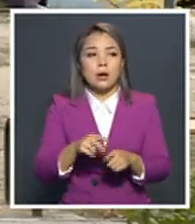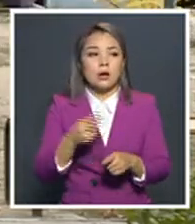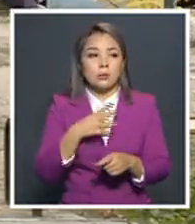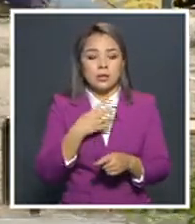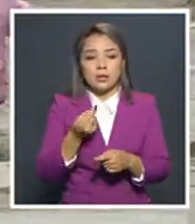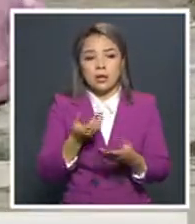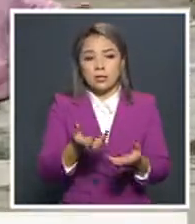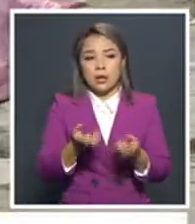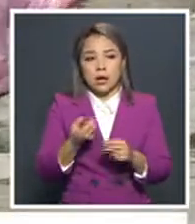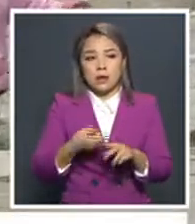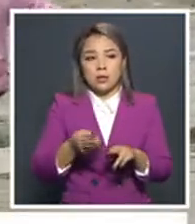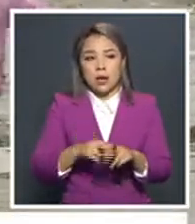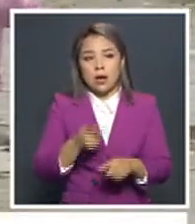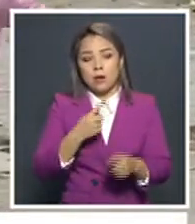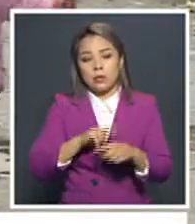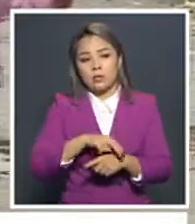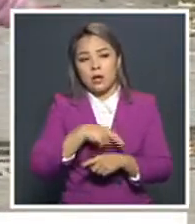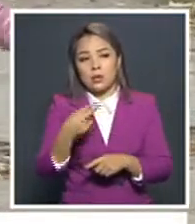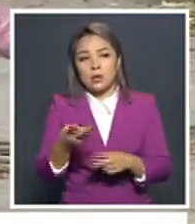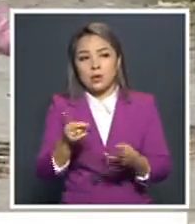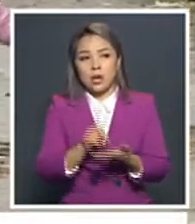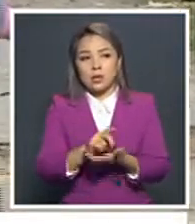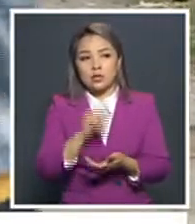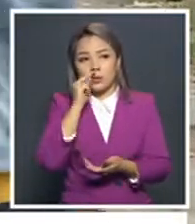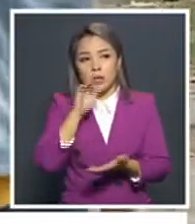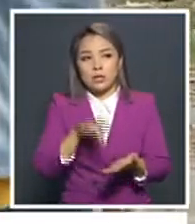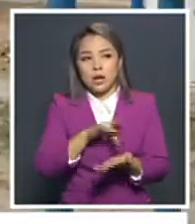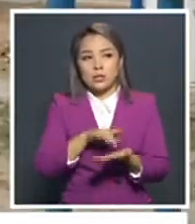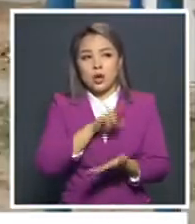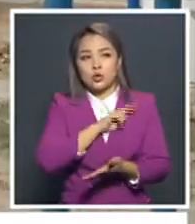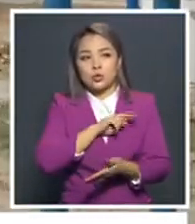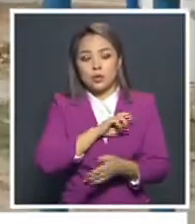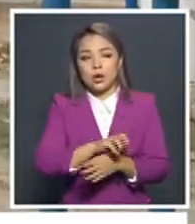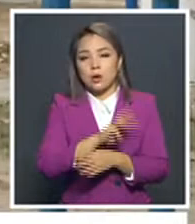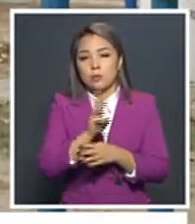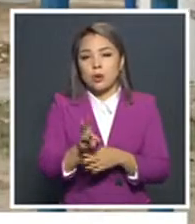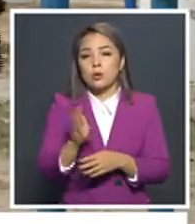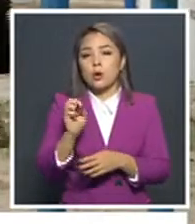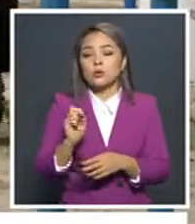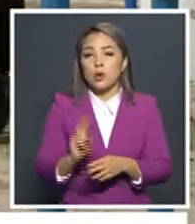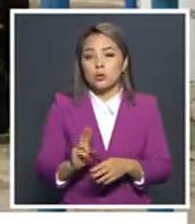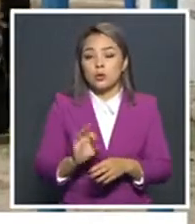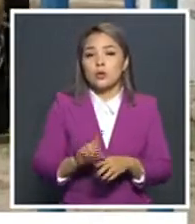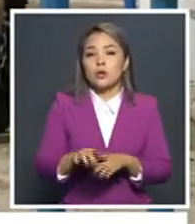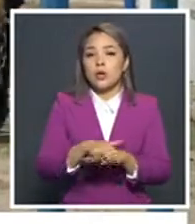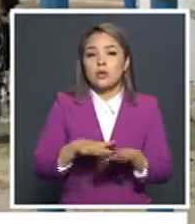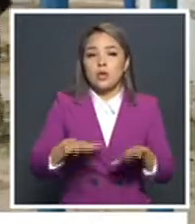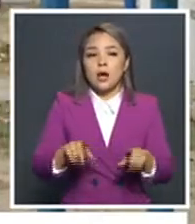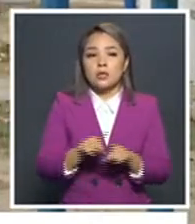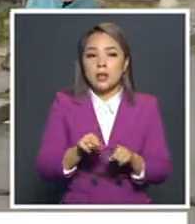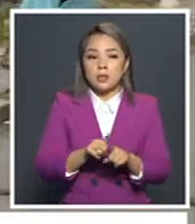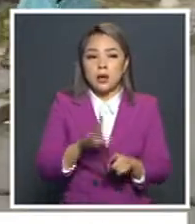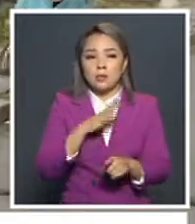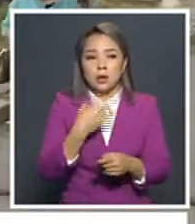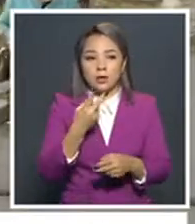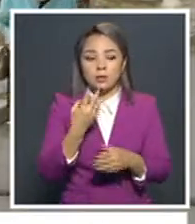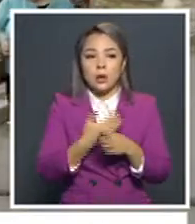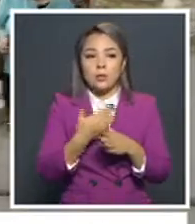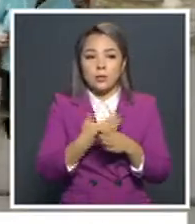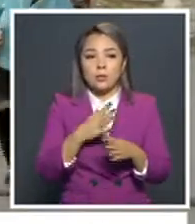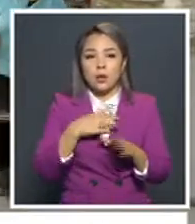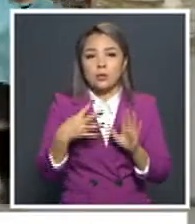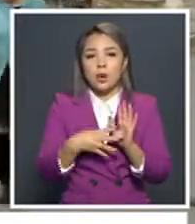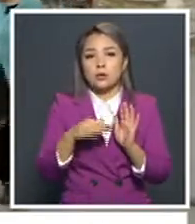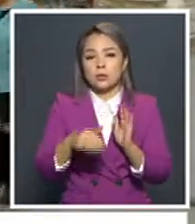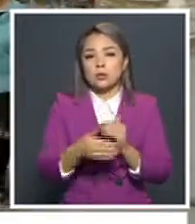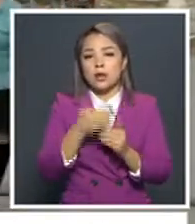қаржыны қайтарып жатыр. Шымкент қаласы жұмыспен қамту және әлеуметтік қорғау басқармасының өкілдері атаулы әлеуметтік көмек алған